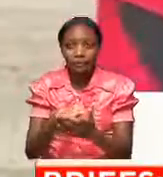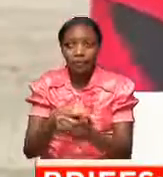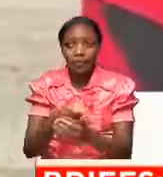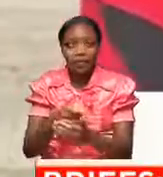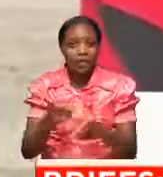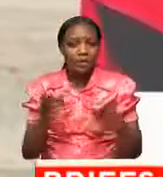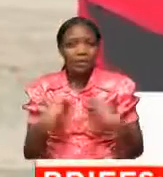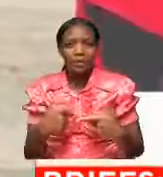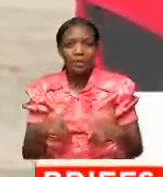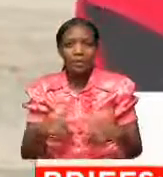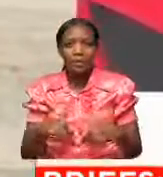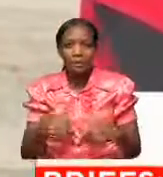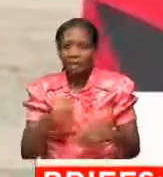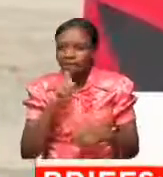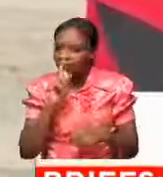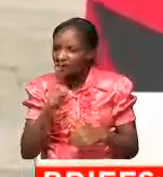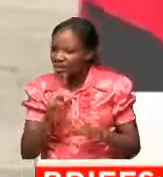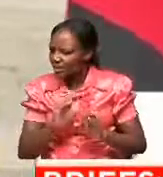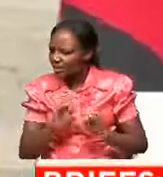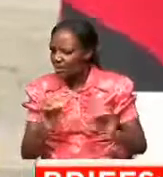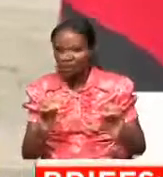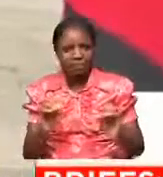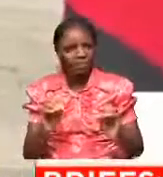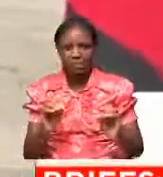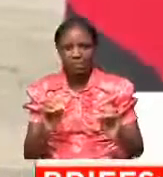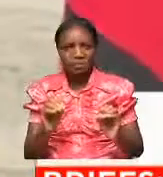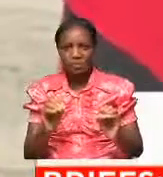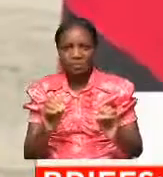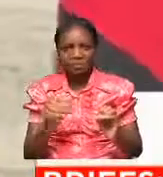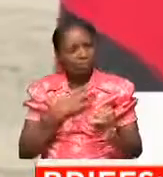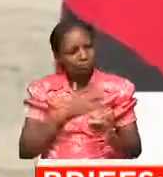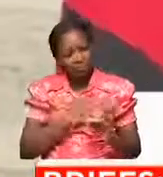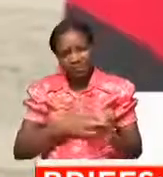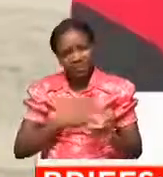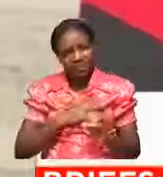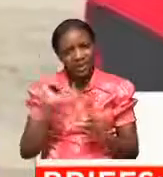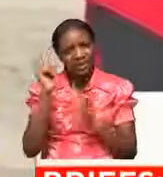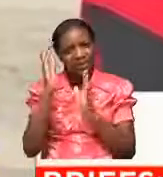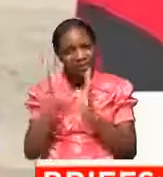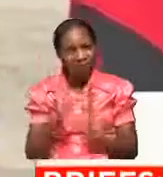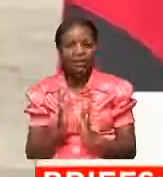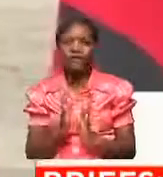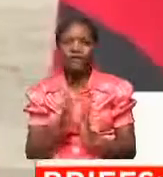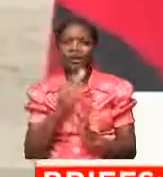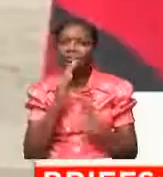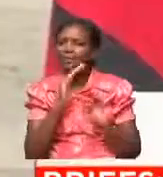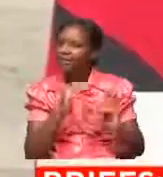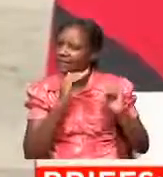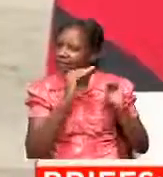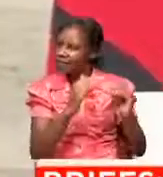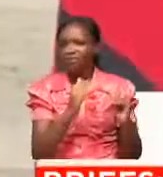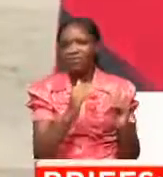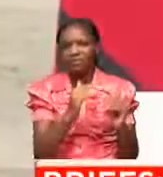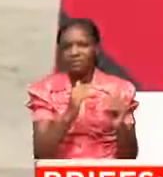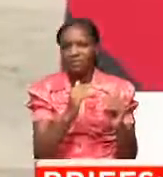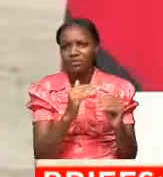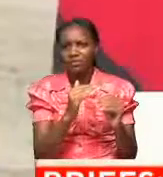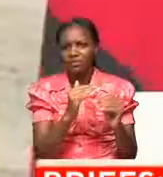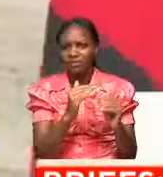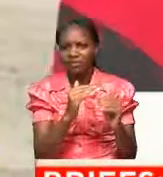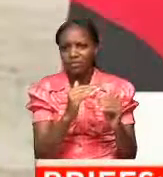jamaa, ama janga la kuweza kutoka na kuua mwenzako bila wewe kujua umeua?